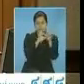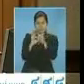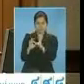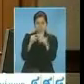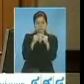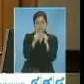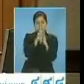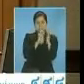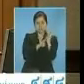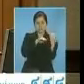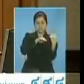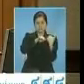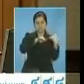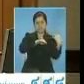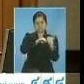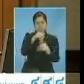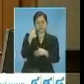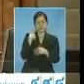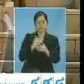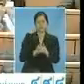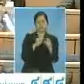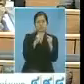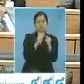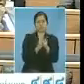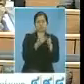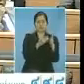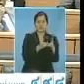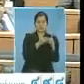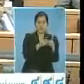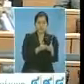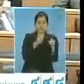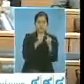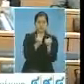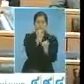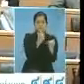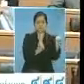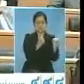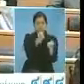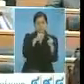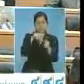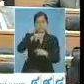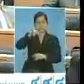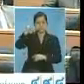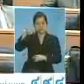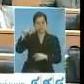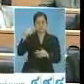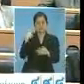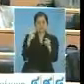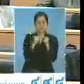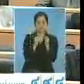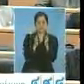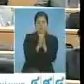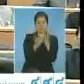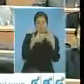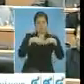คมนาคมขนส่งตั้งแต่ทางบกทางน้ำทางอากาศให้มีความสัมพันธ์กันและให้เกิดประสิทธิภา